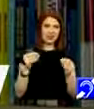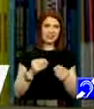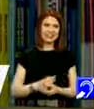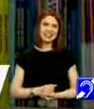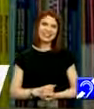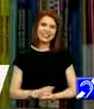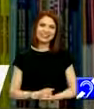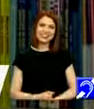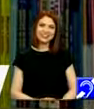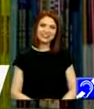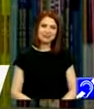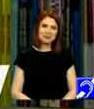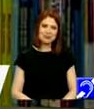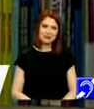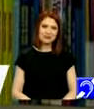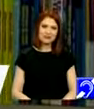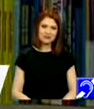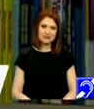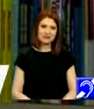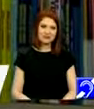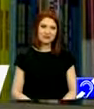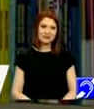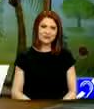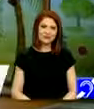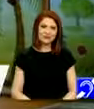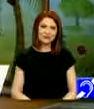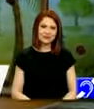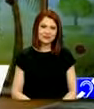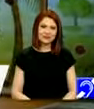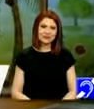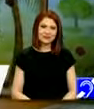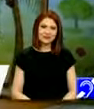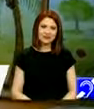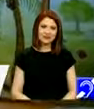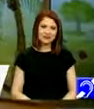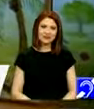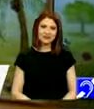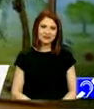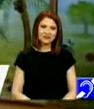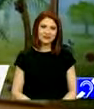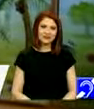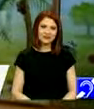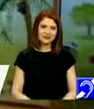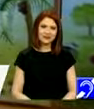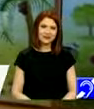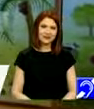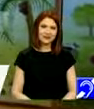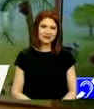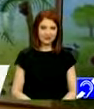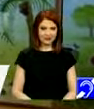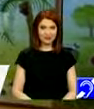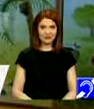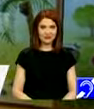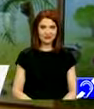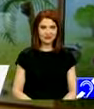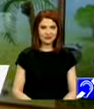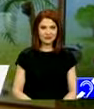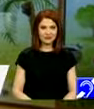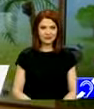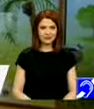little intelligent Romanian language. Just have Romanian friends and